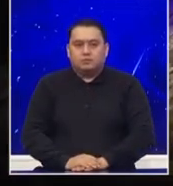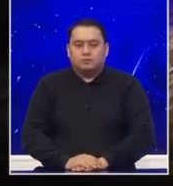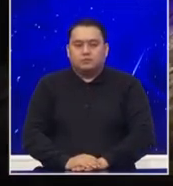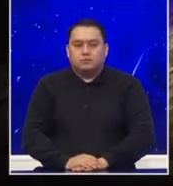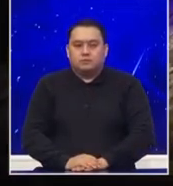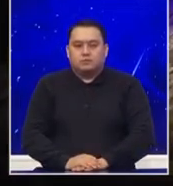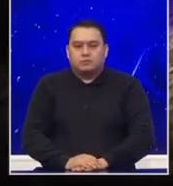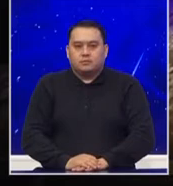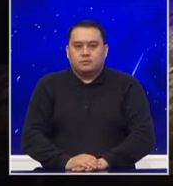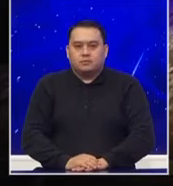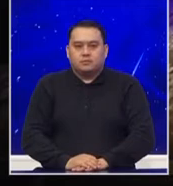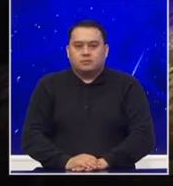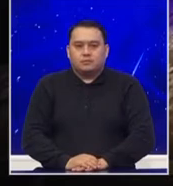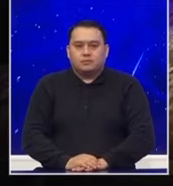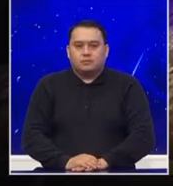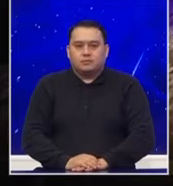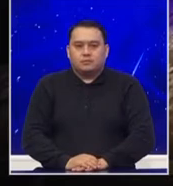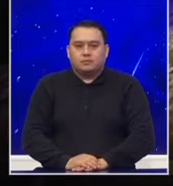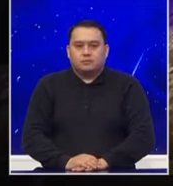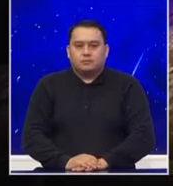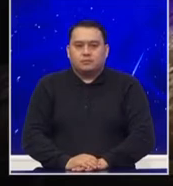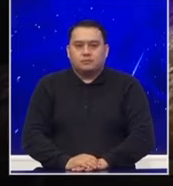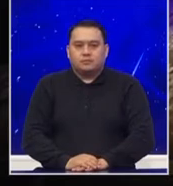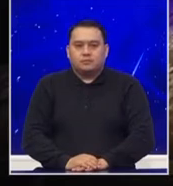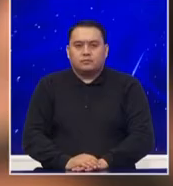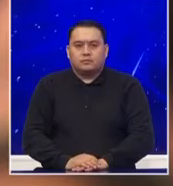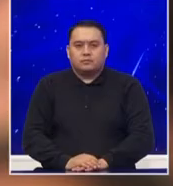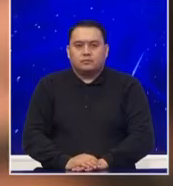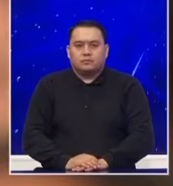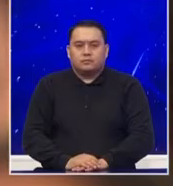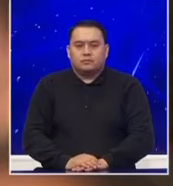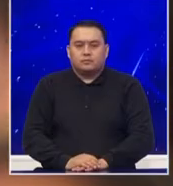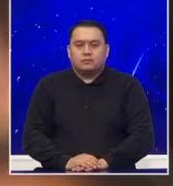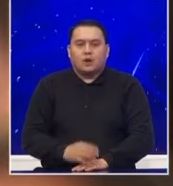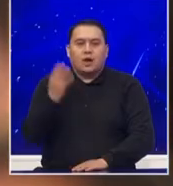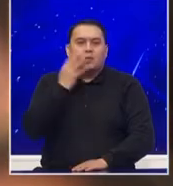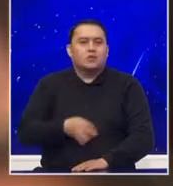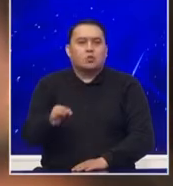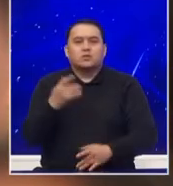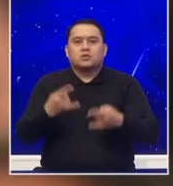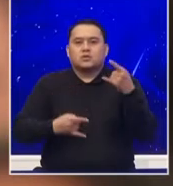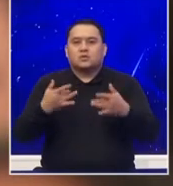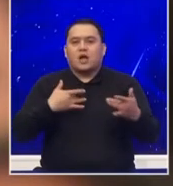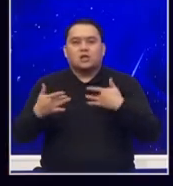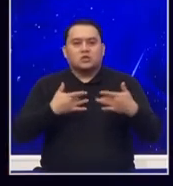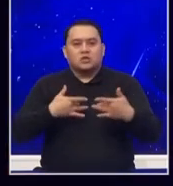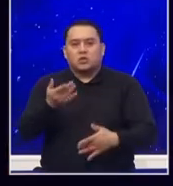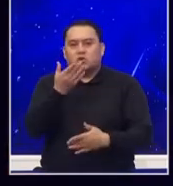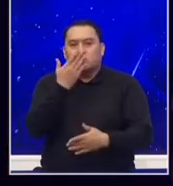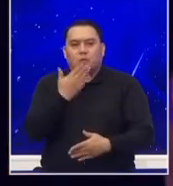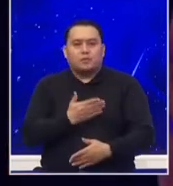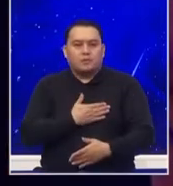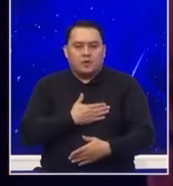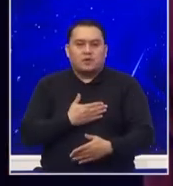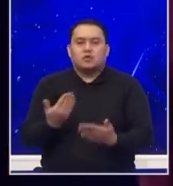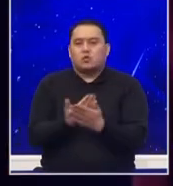Ендеше менің де басымды алыңыз аға. Жетісу жұртшылығының театр сүйер қауым ішінде жағымды жаңалық жоқ